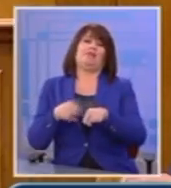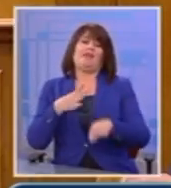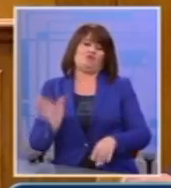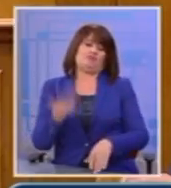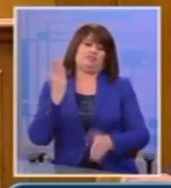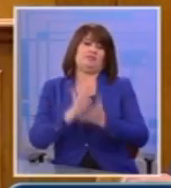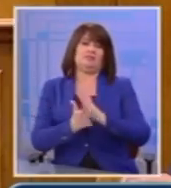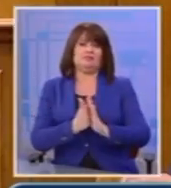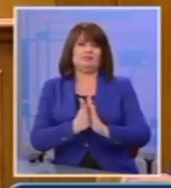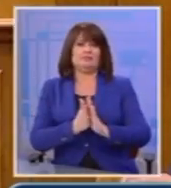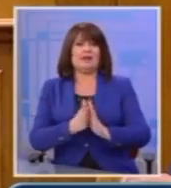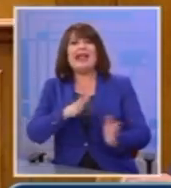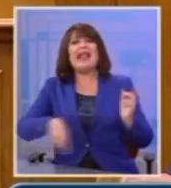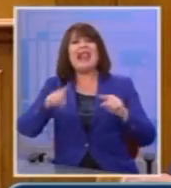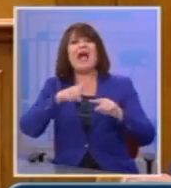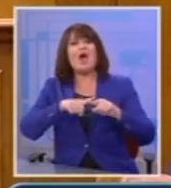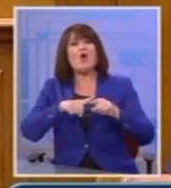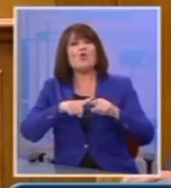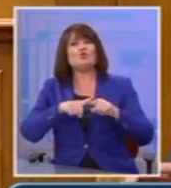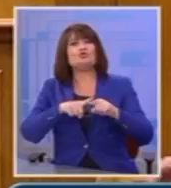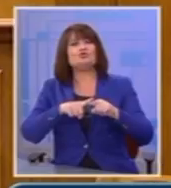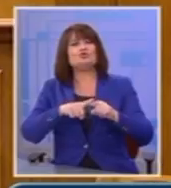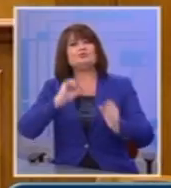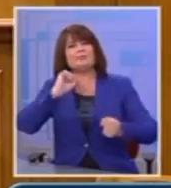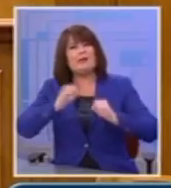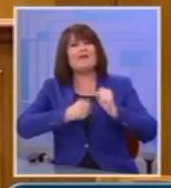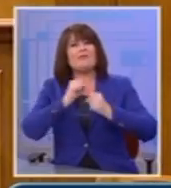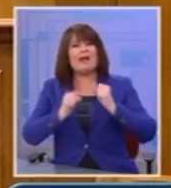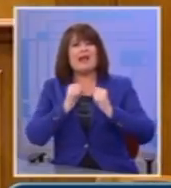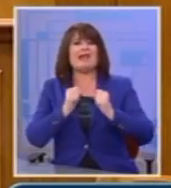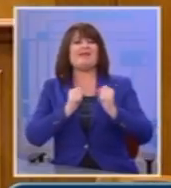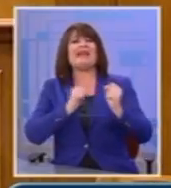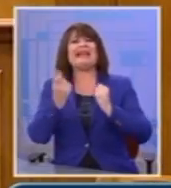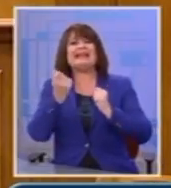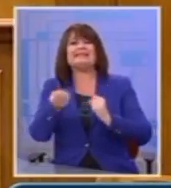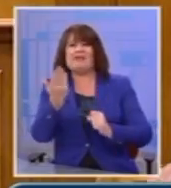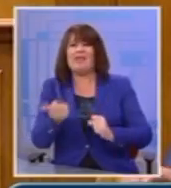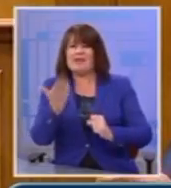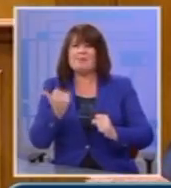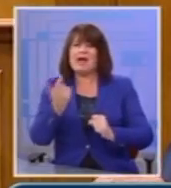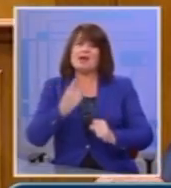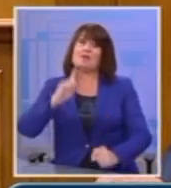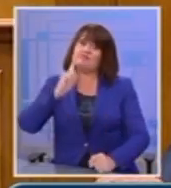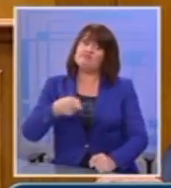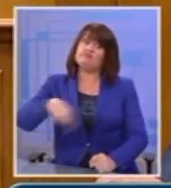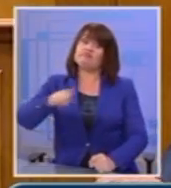αλλά και από έναν ενοχλητικό λαό που με αυταπάρνηση και ενώ βιώνει τις συνέπειες της χρηματοπιστωτικής ασφυξίας που το